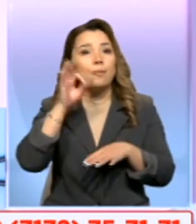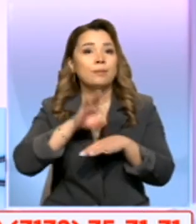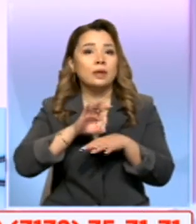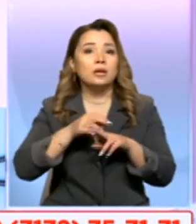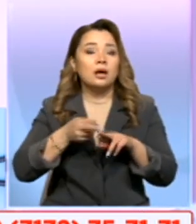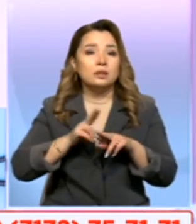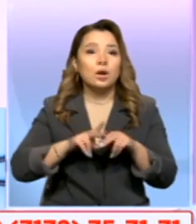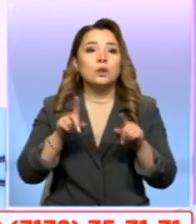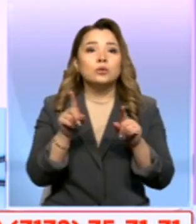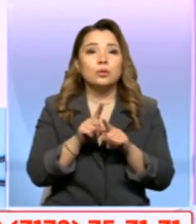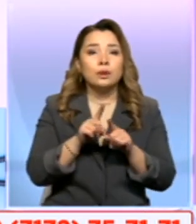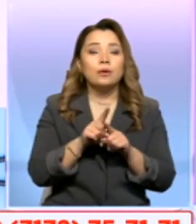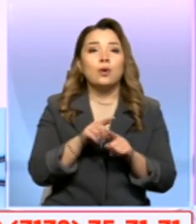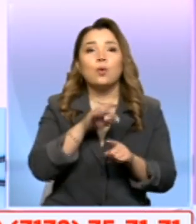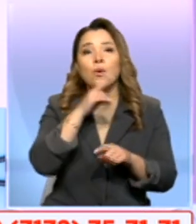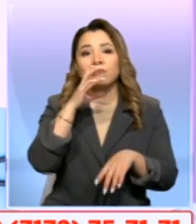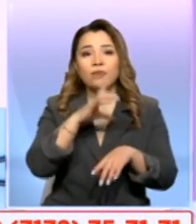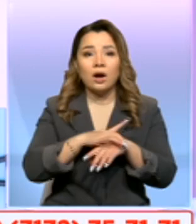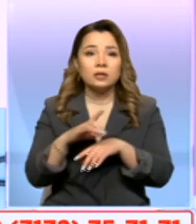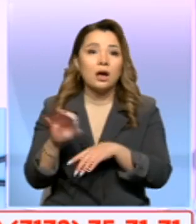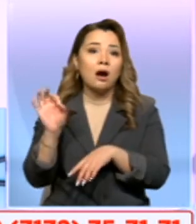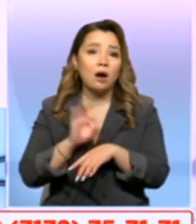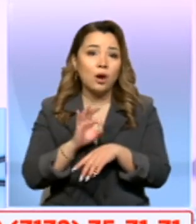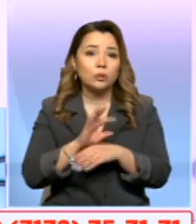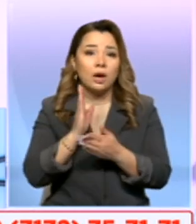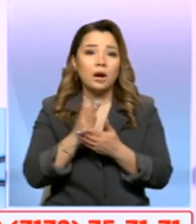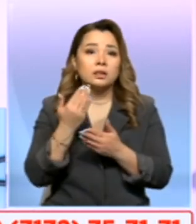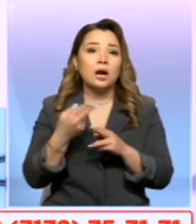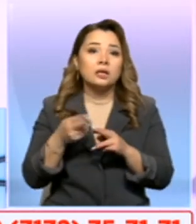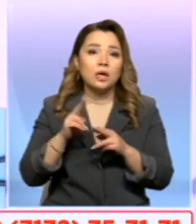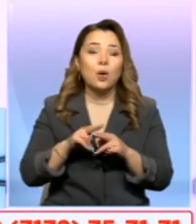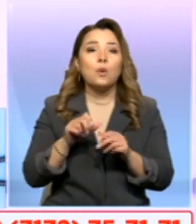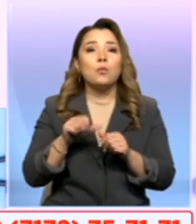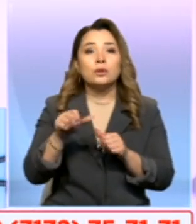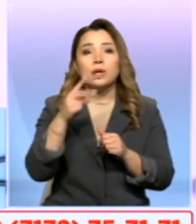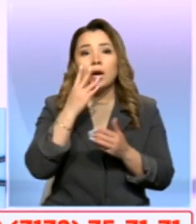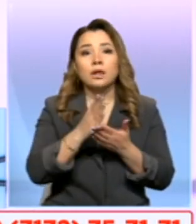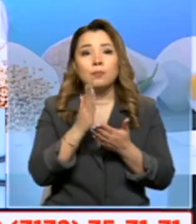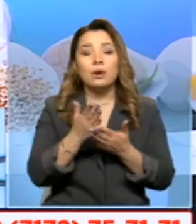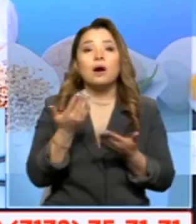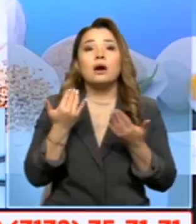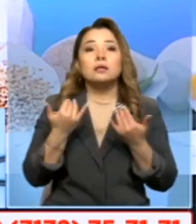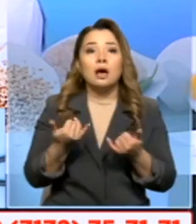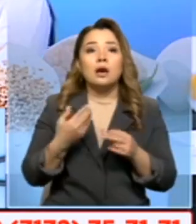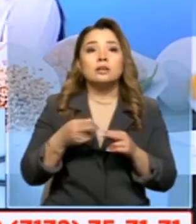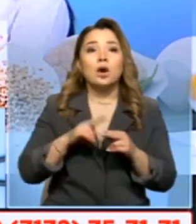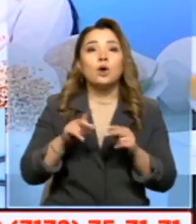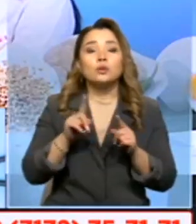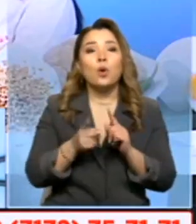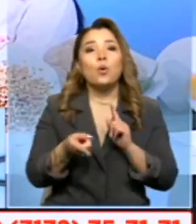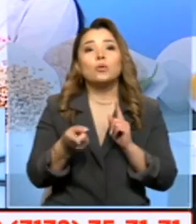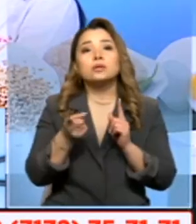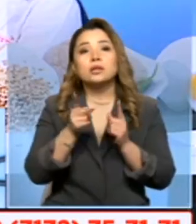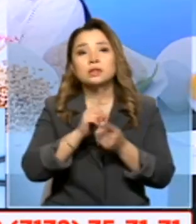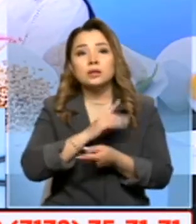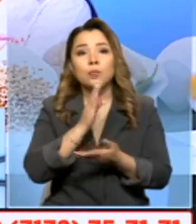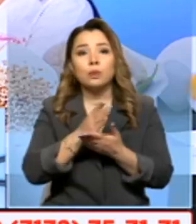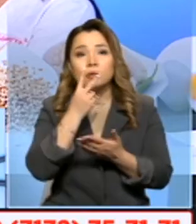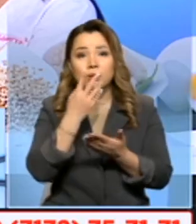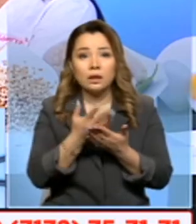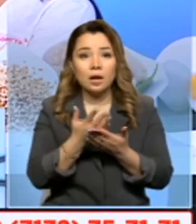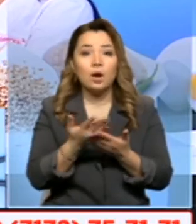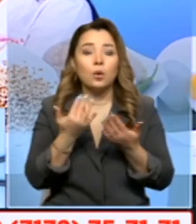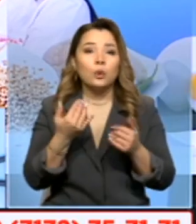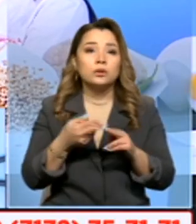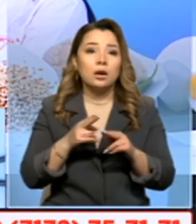ол көп факторлы ауру, бірақ ең маңызды фактор осыған бөлінеді. Өйткені қалқанша безде бізде өзгерістер болып жатса,